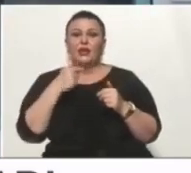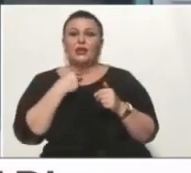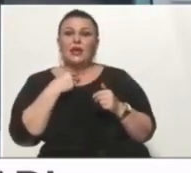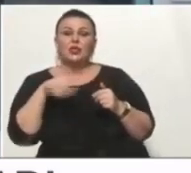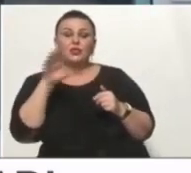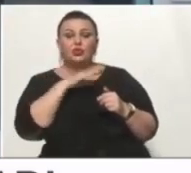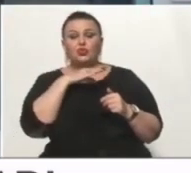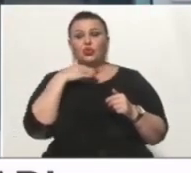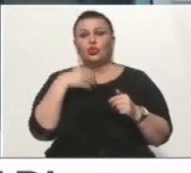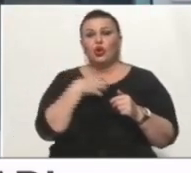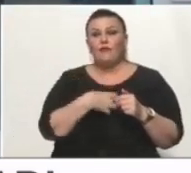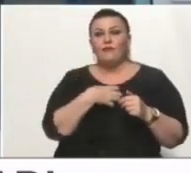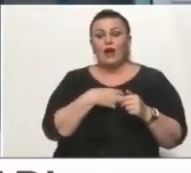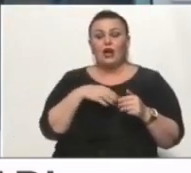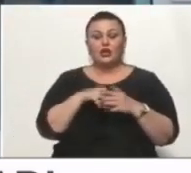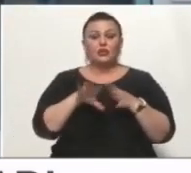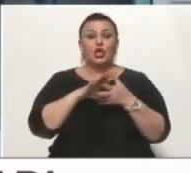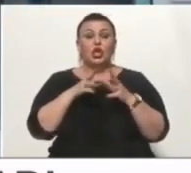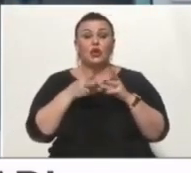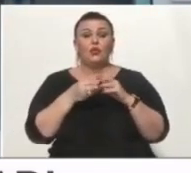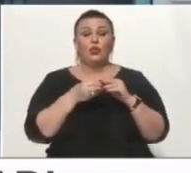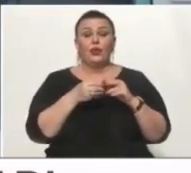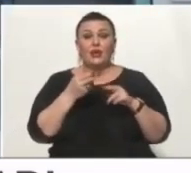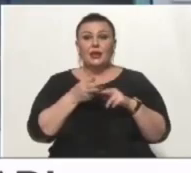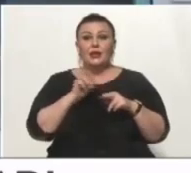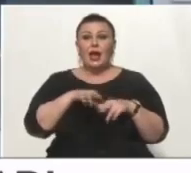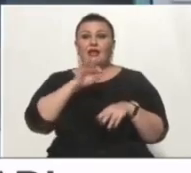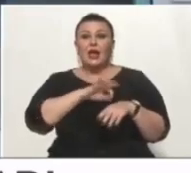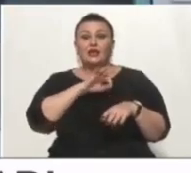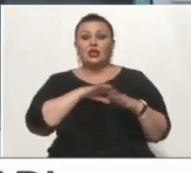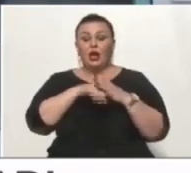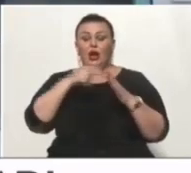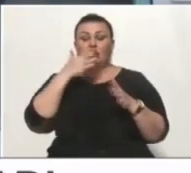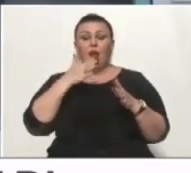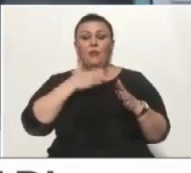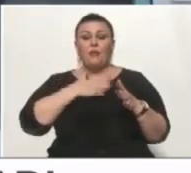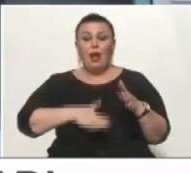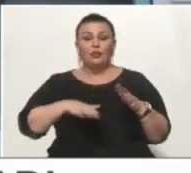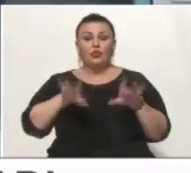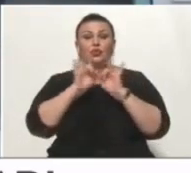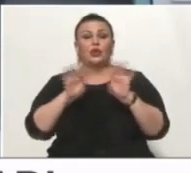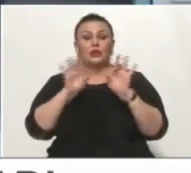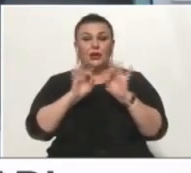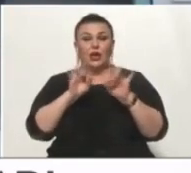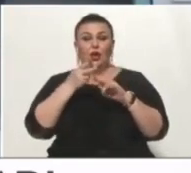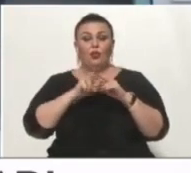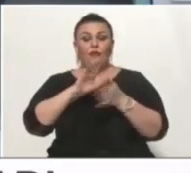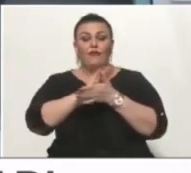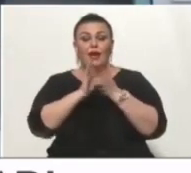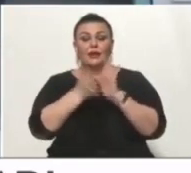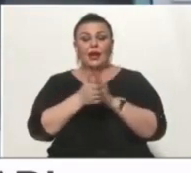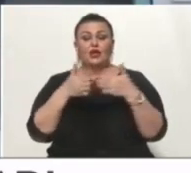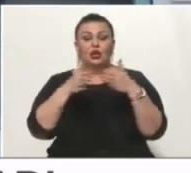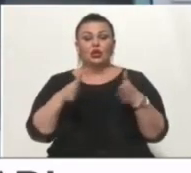bizim üçün çox vacib idi, amma ümumilikdə nəticələrdən məmnunuq deyərək də bu vəziyyətdən